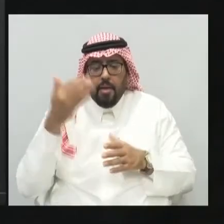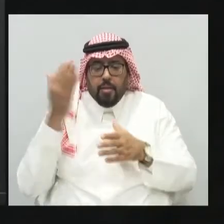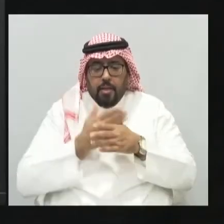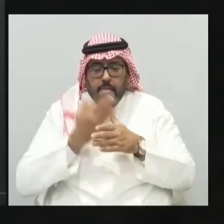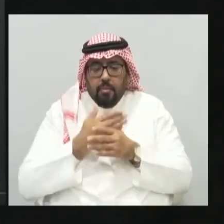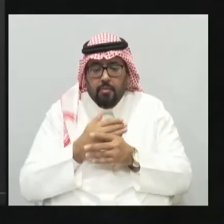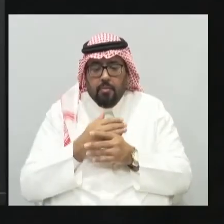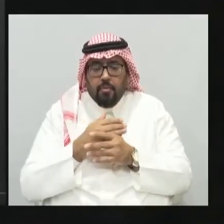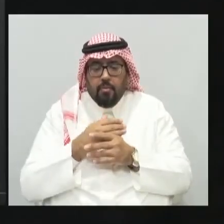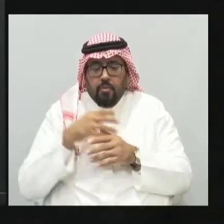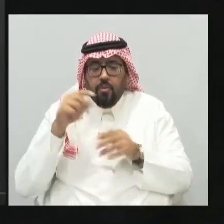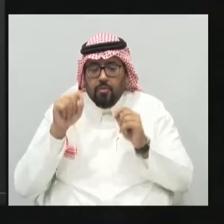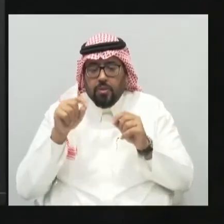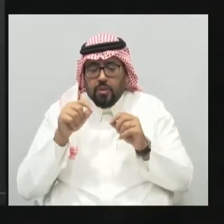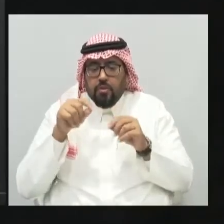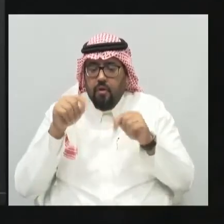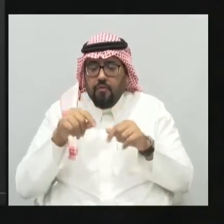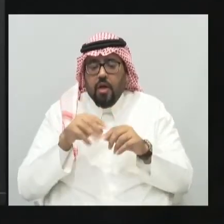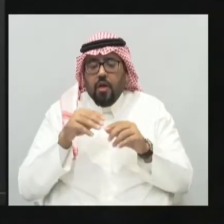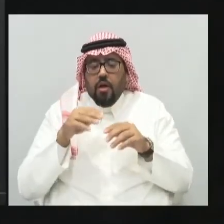سبب وجود